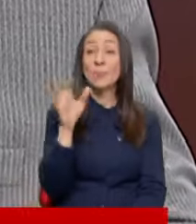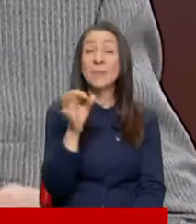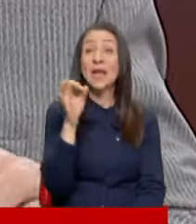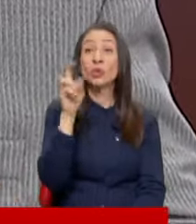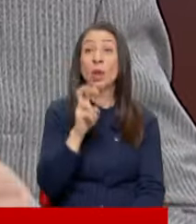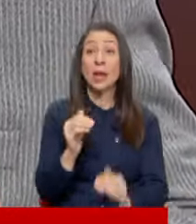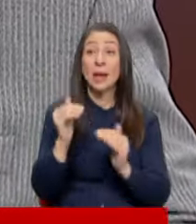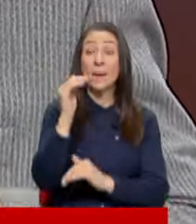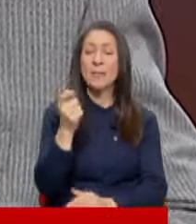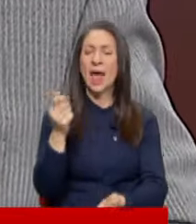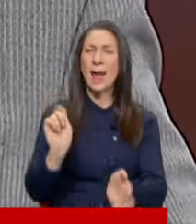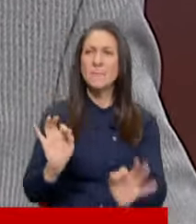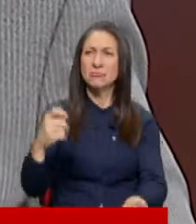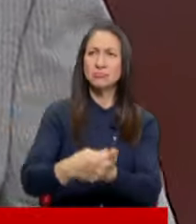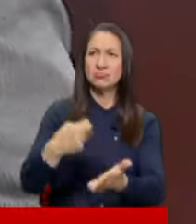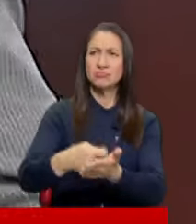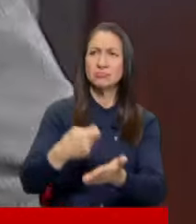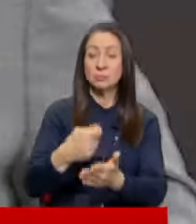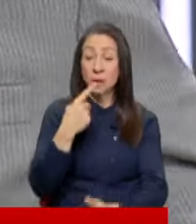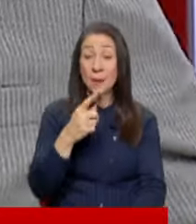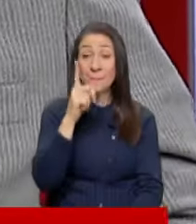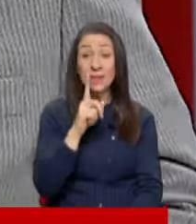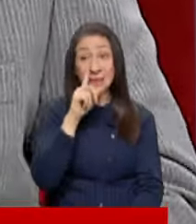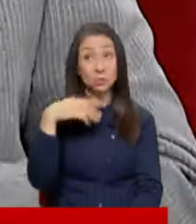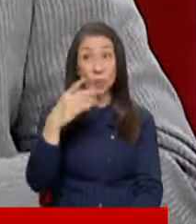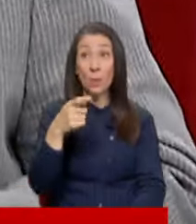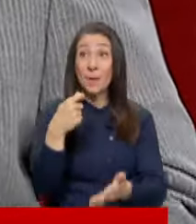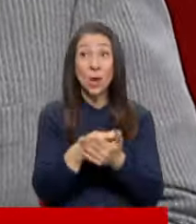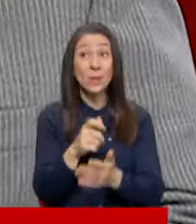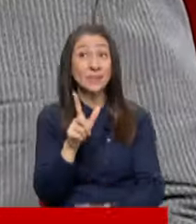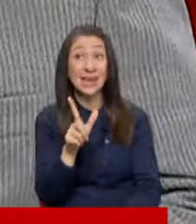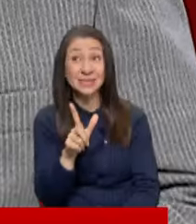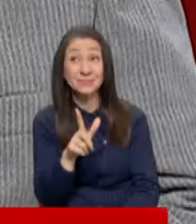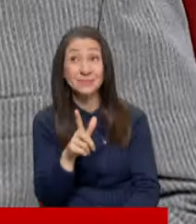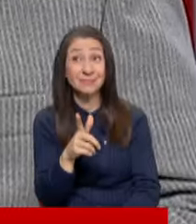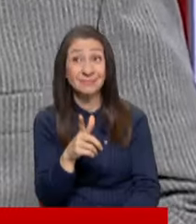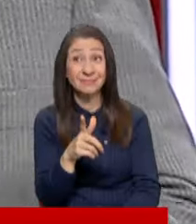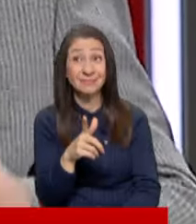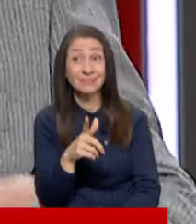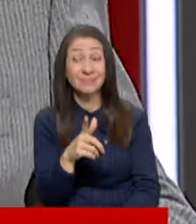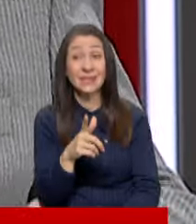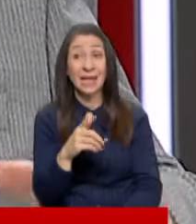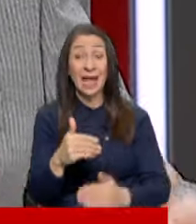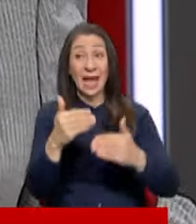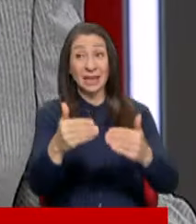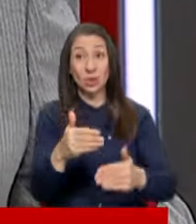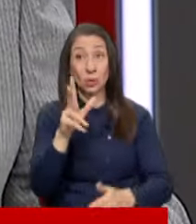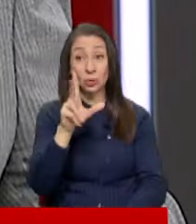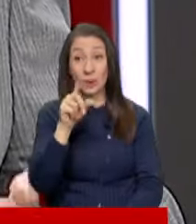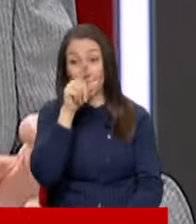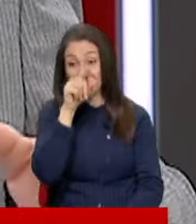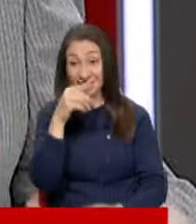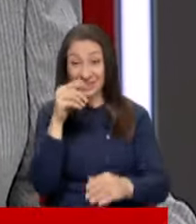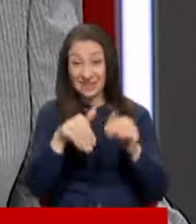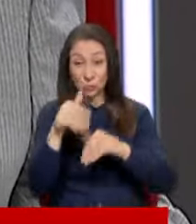aştı paramı derhal öde diyor 1 Nisan'dan sonra bu paranın da ödemesini talep edecek ertelediler 31 Mart